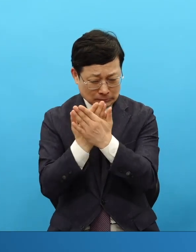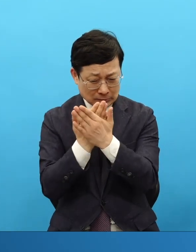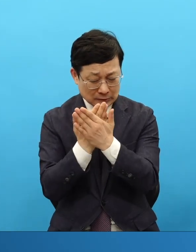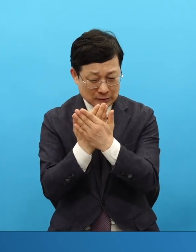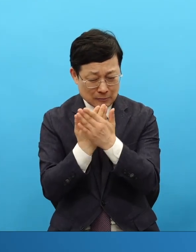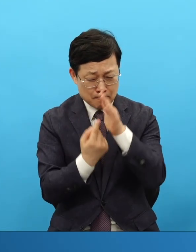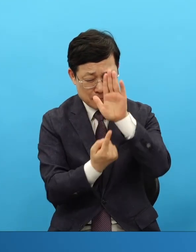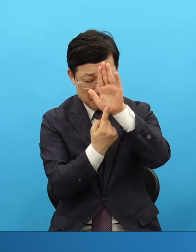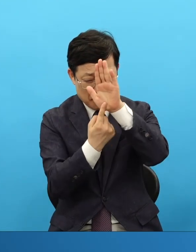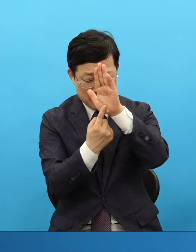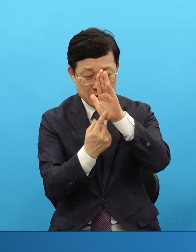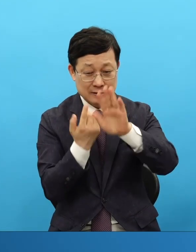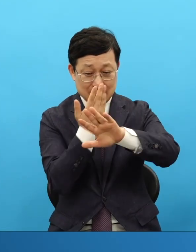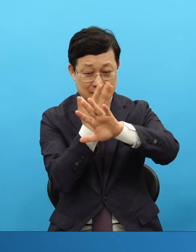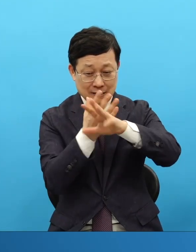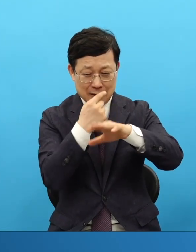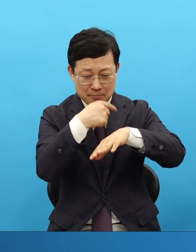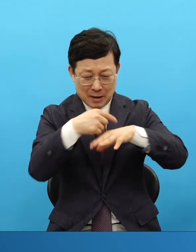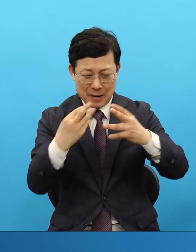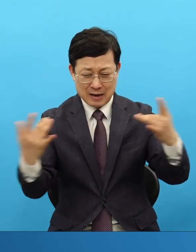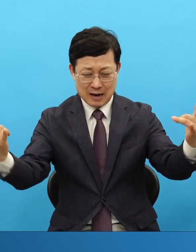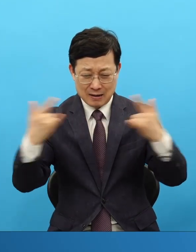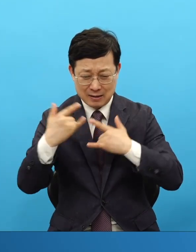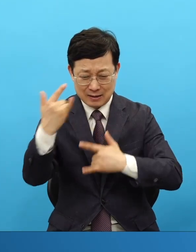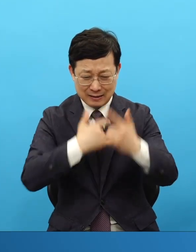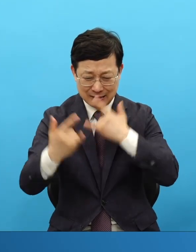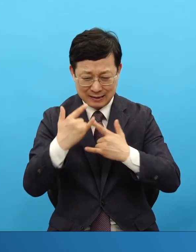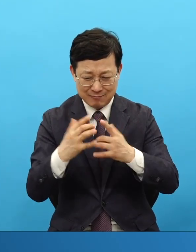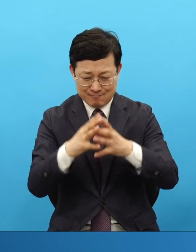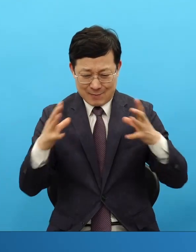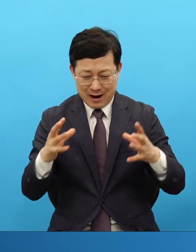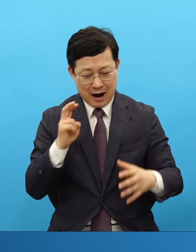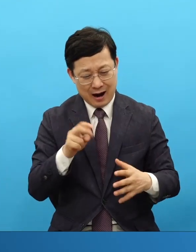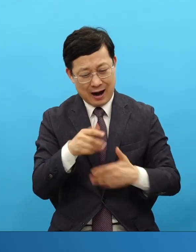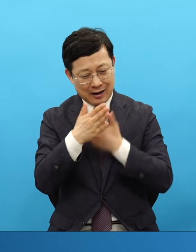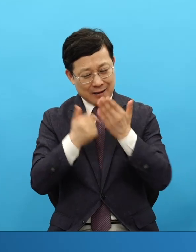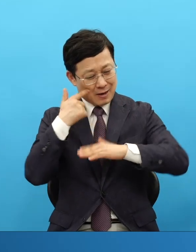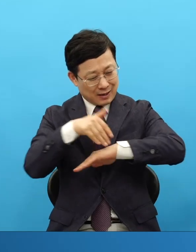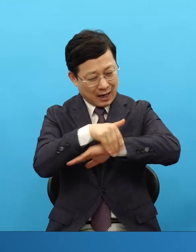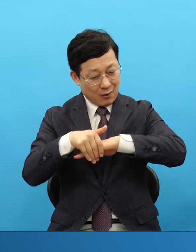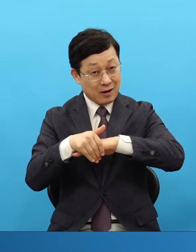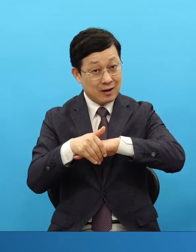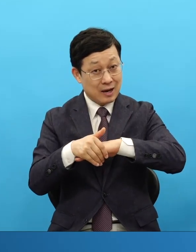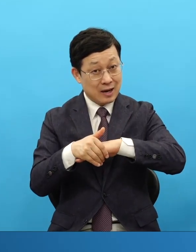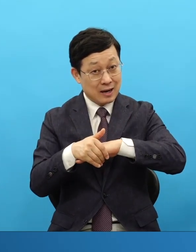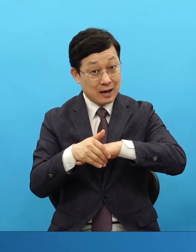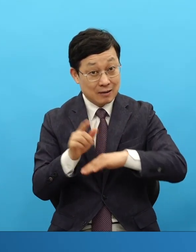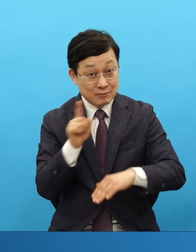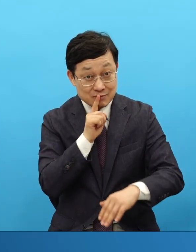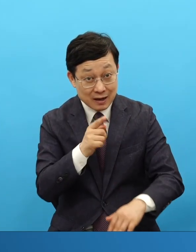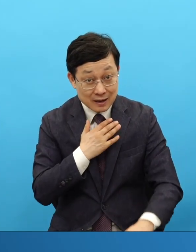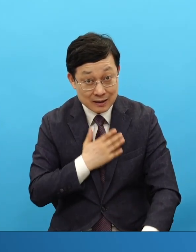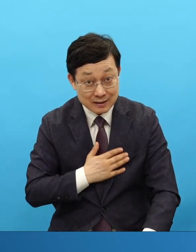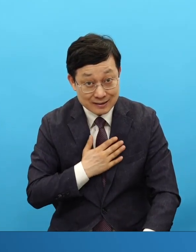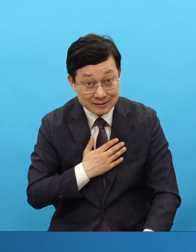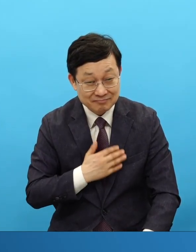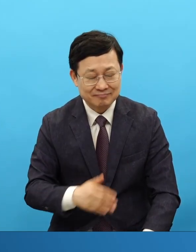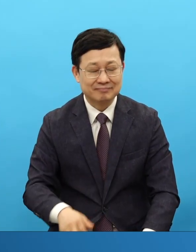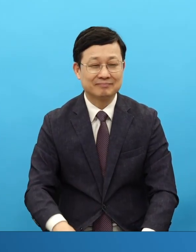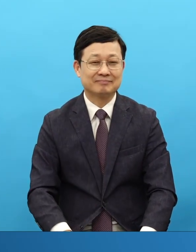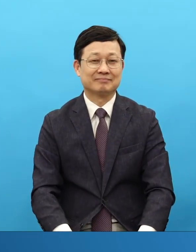Korea to be globalized, to do world 빨리 evangelization. 눈치채야지. You must quickly catch on. 이 바울이 이제